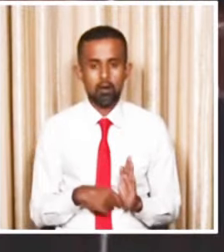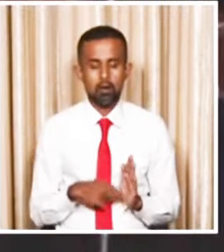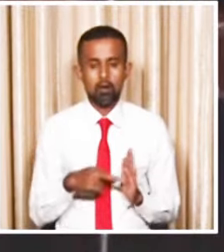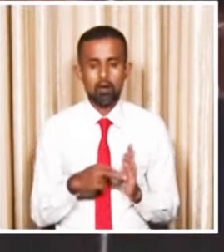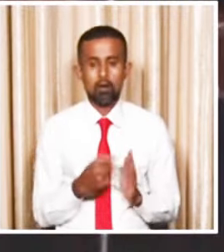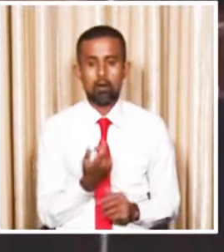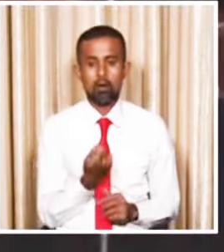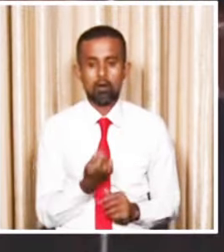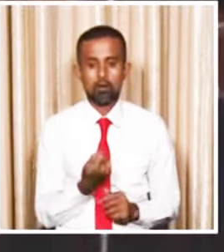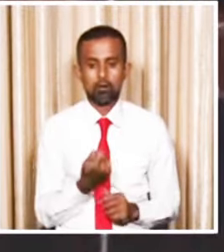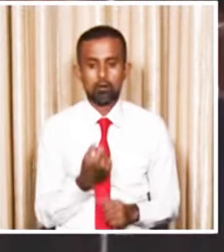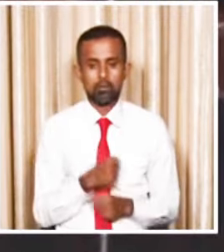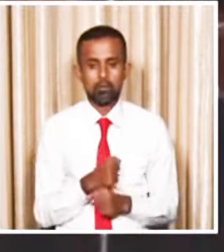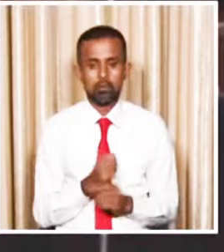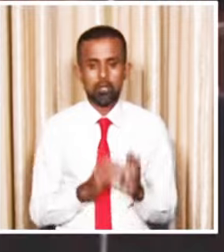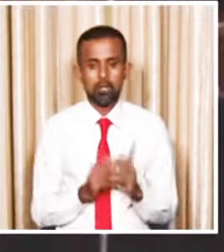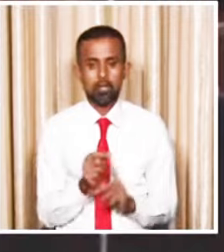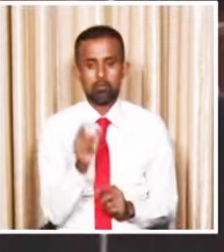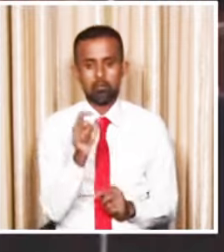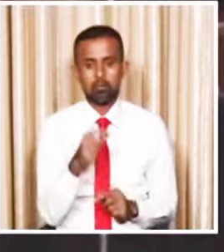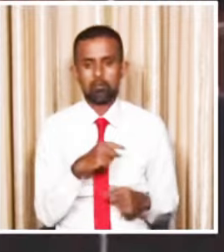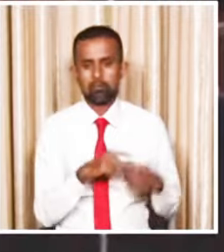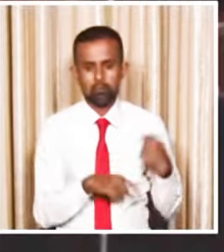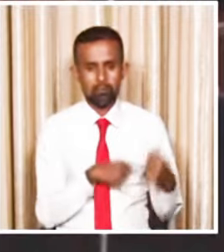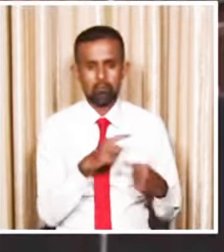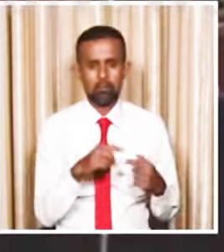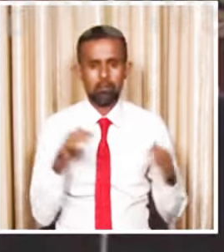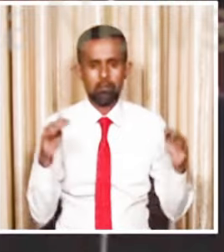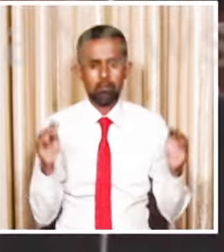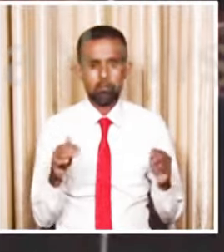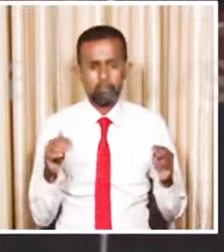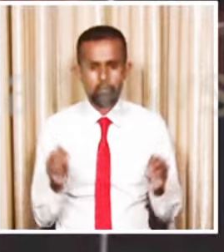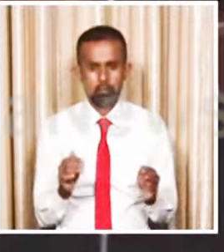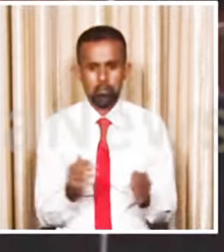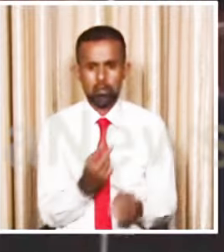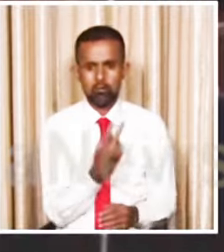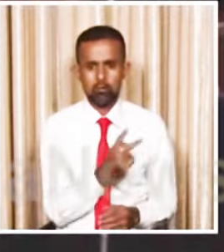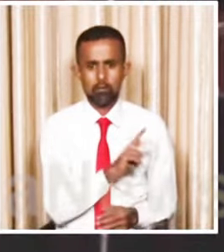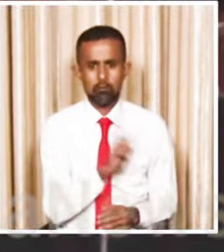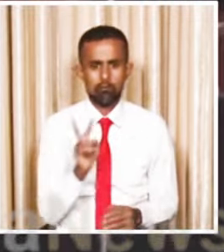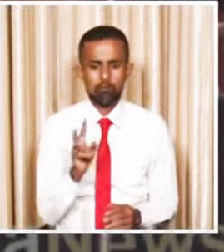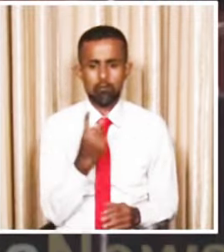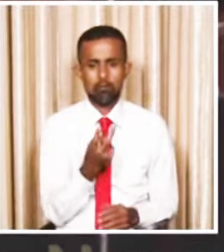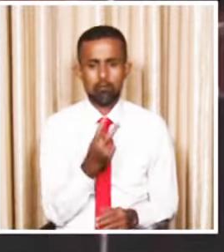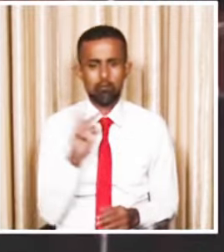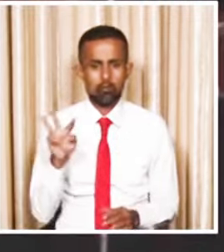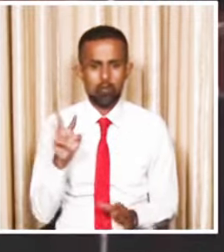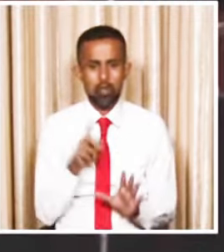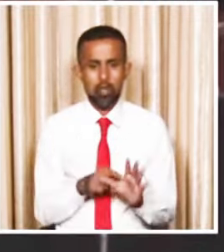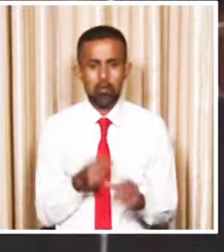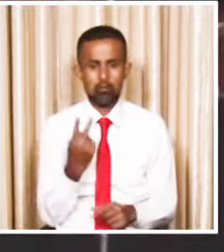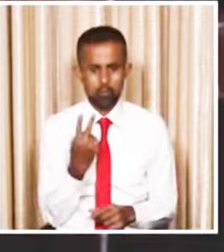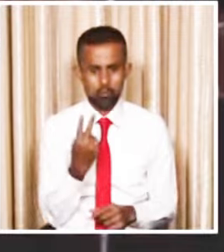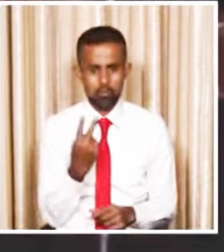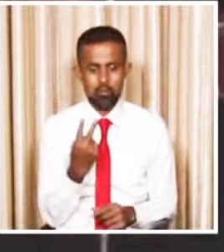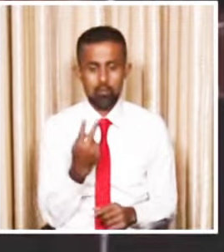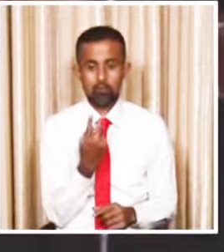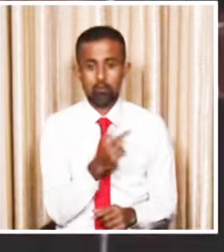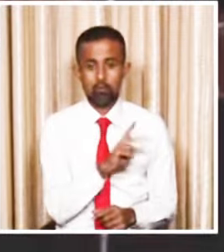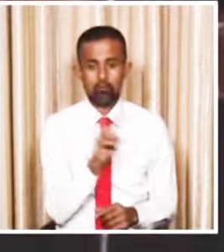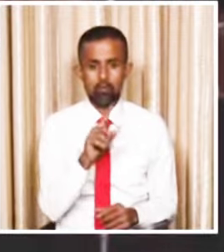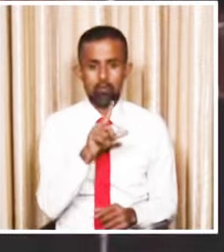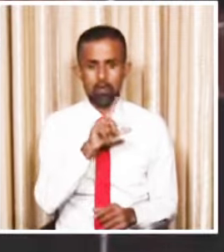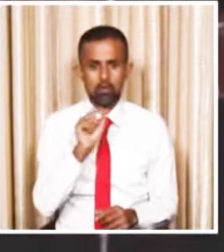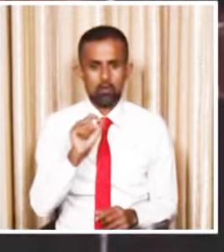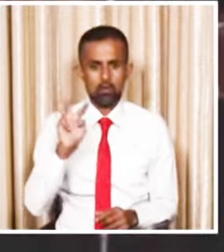ఆర్థిక గౌరవ రాజ్య మంత్రిని దిగిన దిగరమ సంకోచన పోతుంది విశాయ విసి దగ్గర విశాయ విసి తున వసర దగ్గర గత్తామ విశాయ విసి దగ్గర హతై